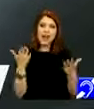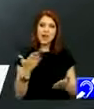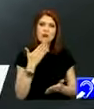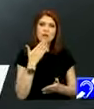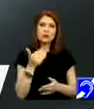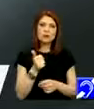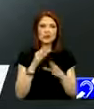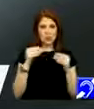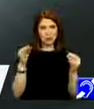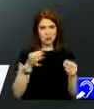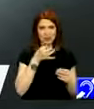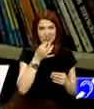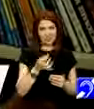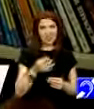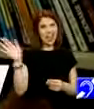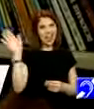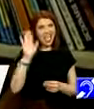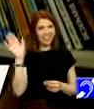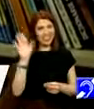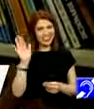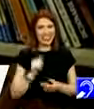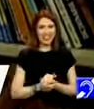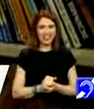mult! Arrivedere!